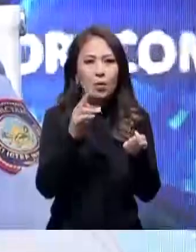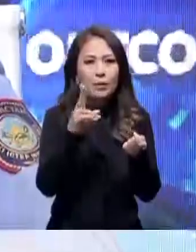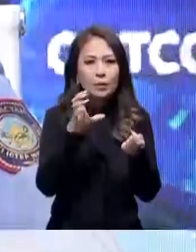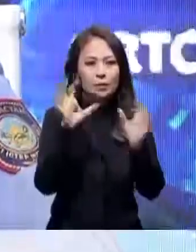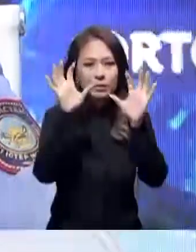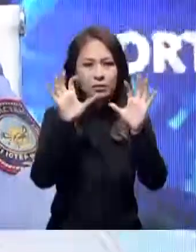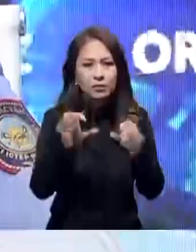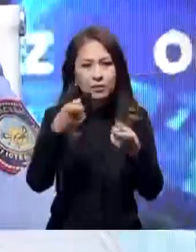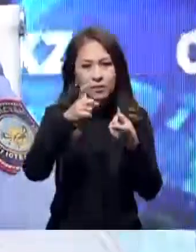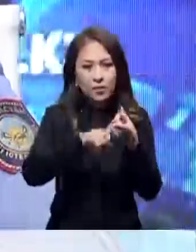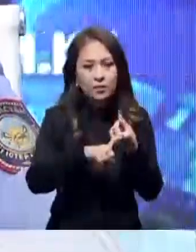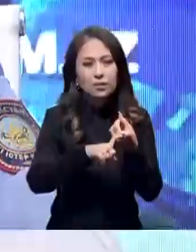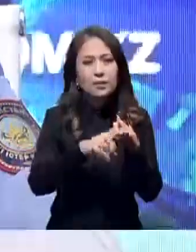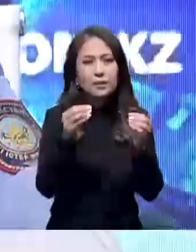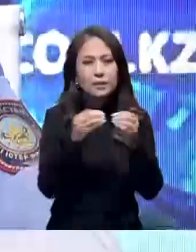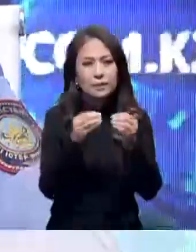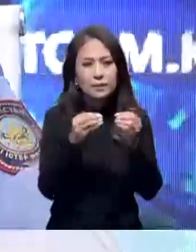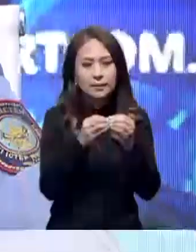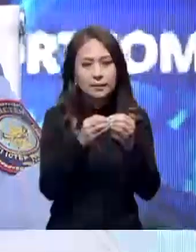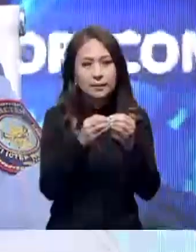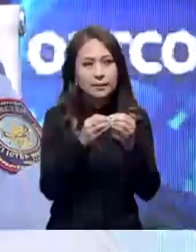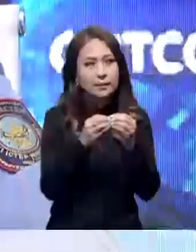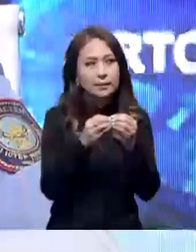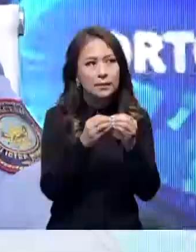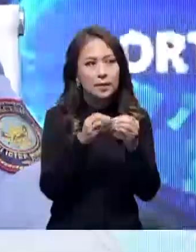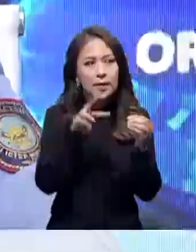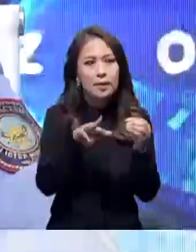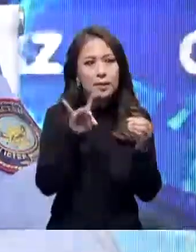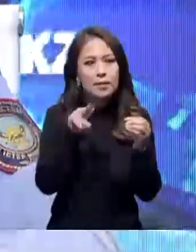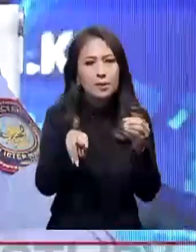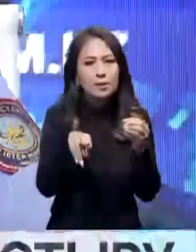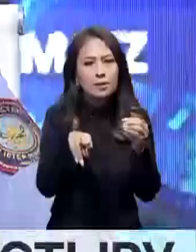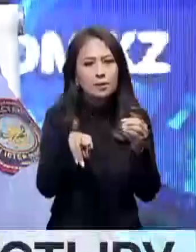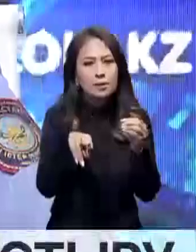бойынша 10 МРП дейді о,